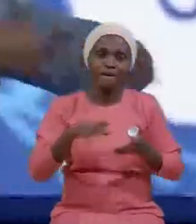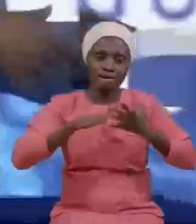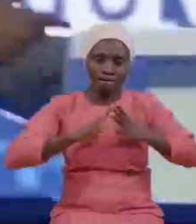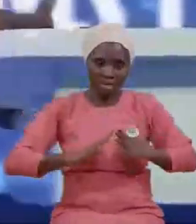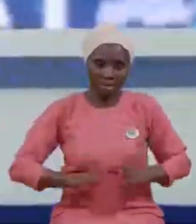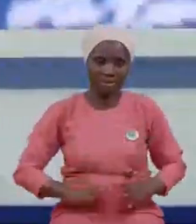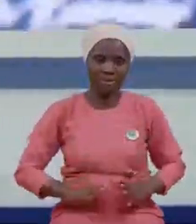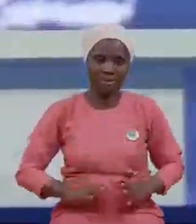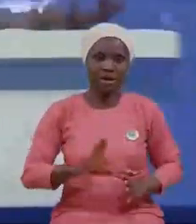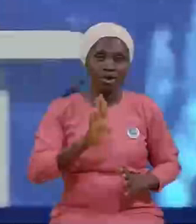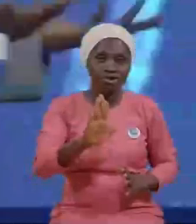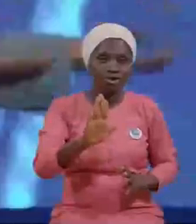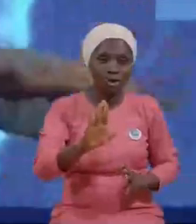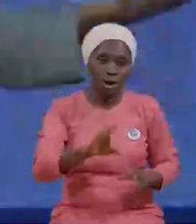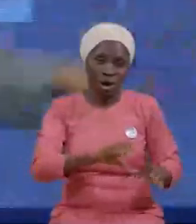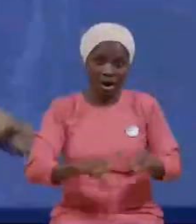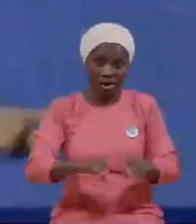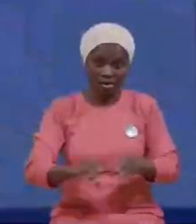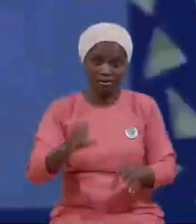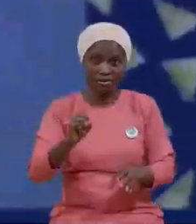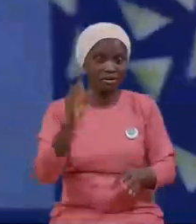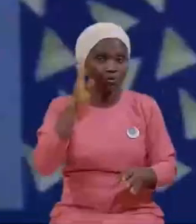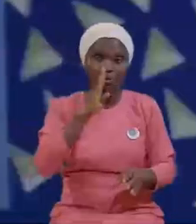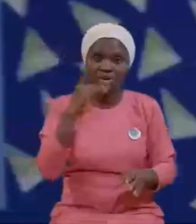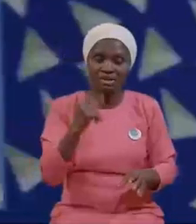Tes activités seront des activités de paix.